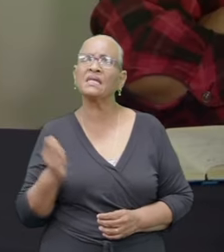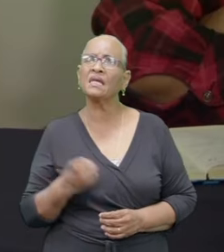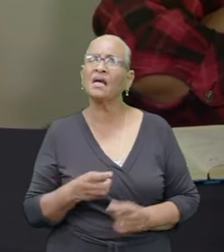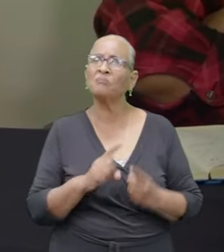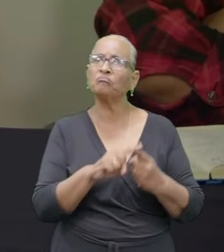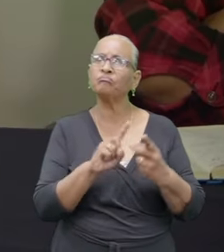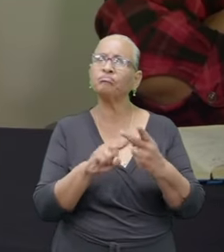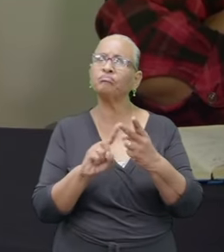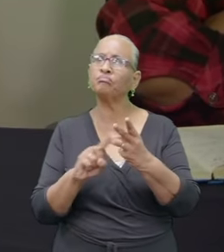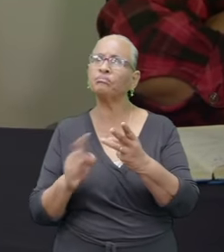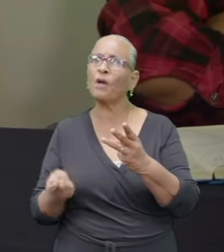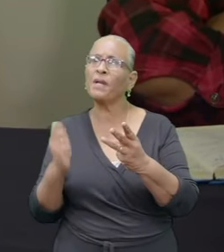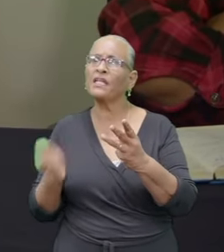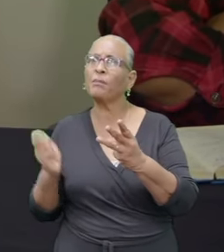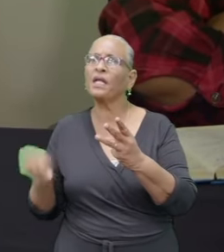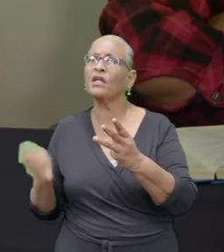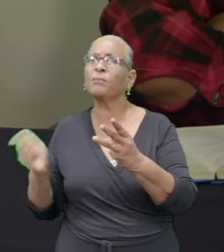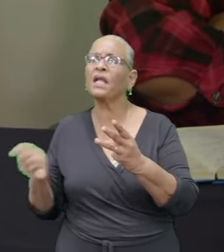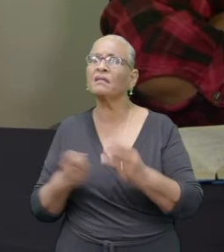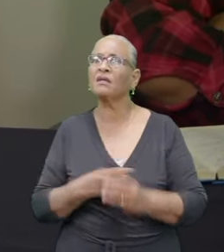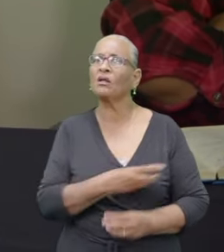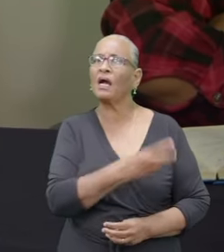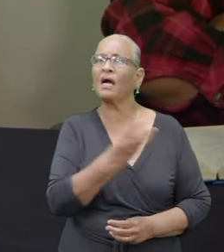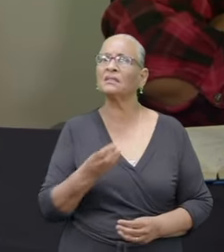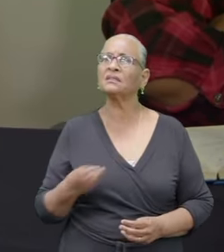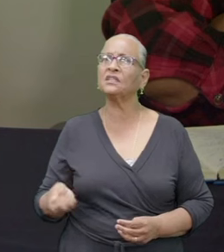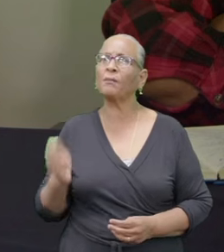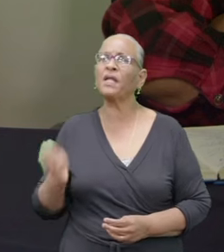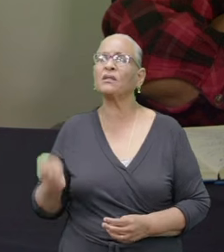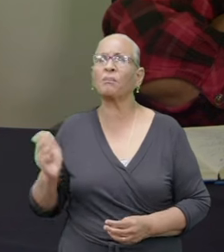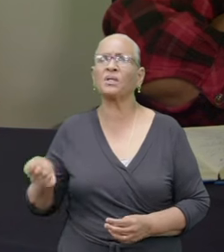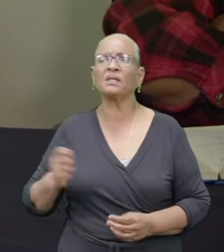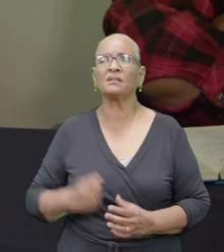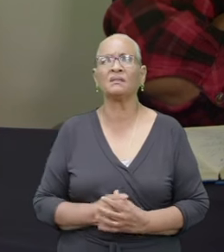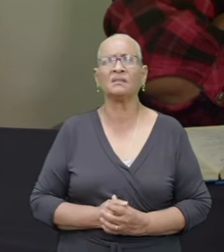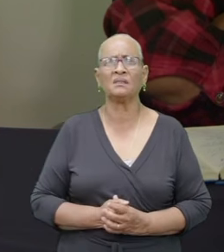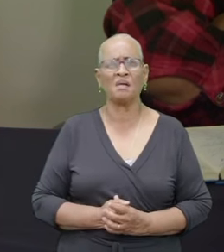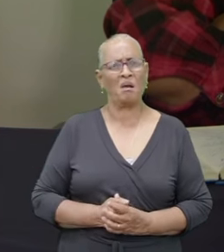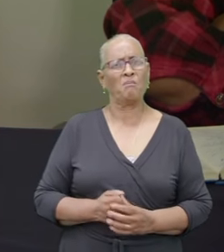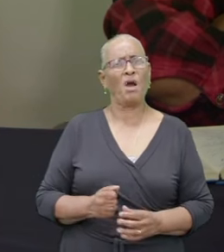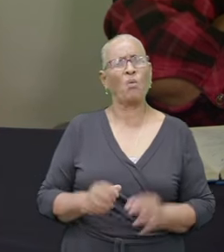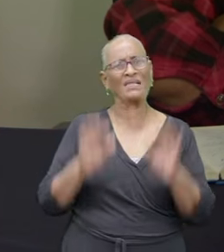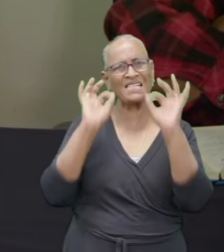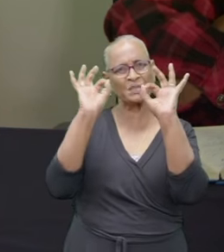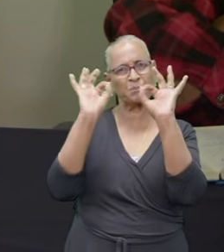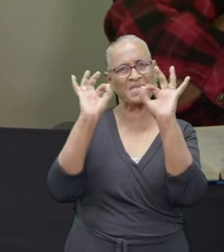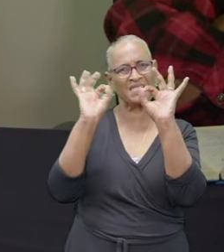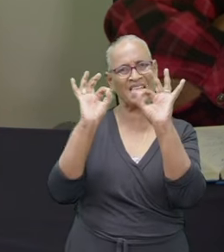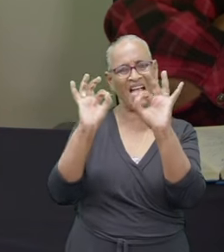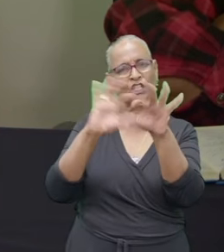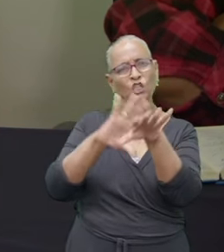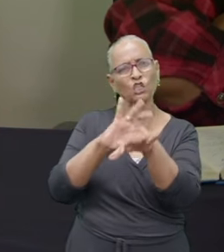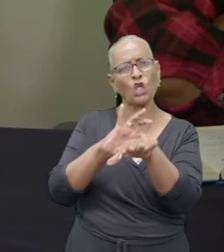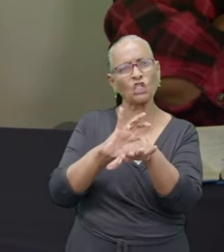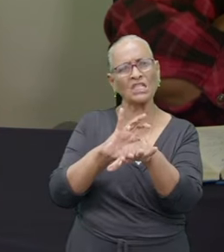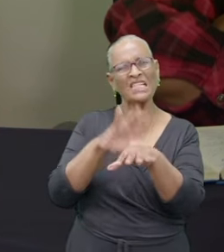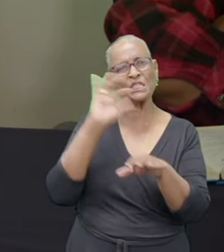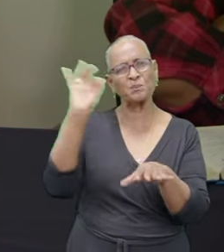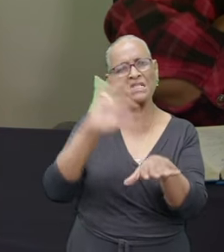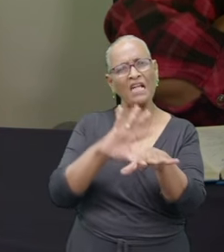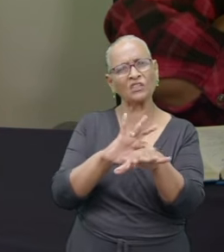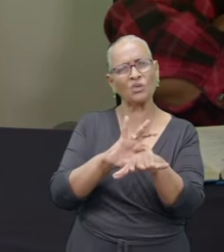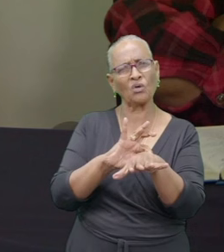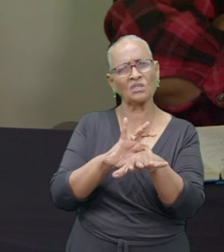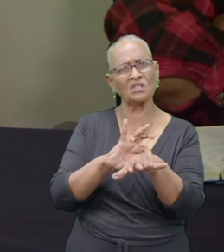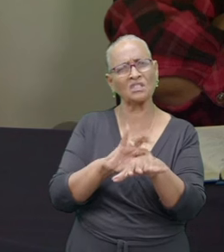opgeroepen opleiden. Maar wat dus de specialisten ook hebben aangegeven tijdens de persconferentie is dat ook zelf de